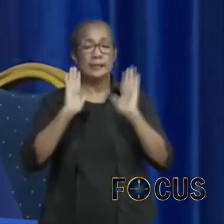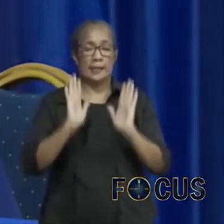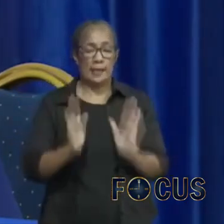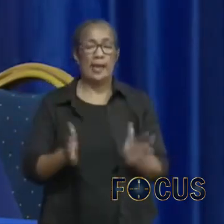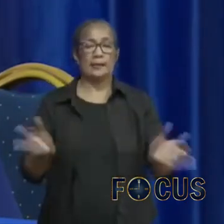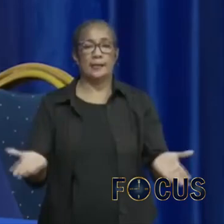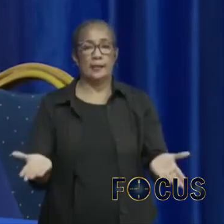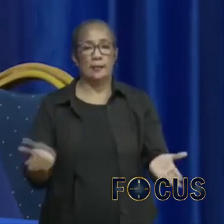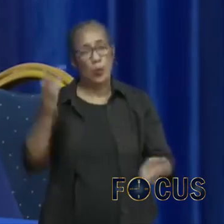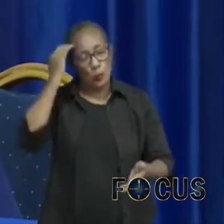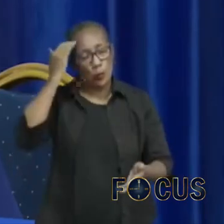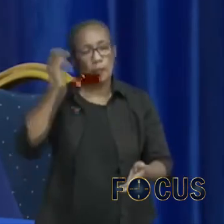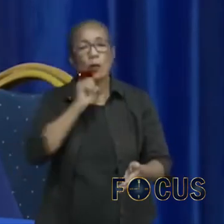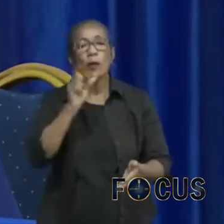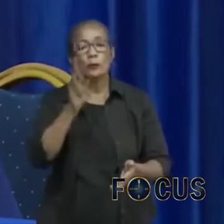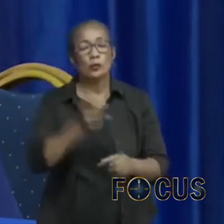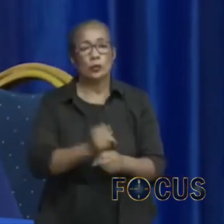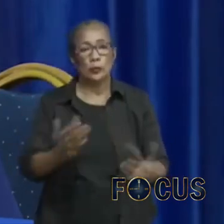zijn.